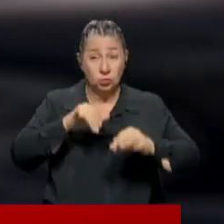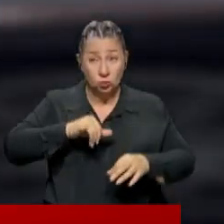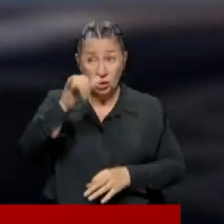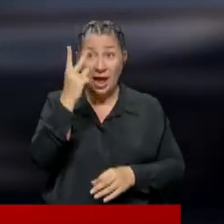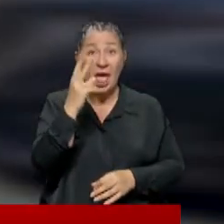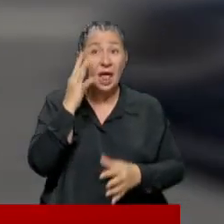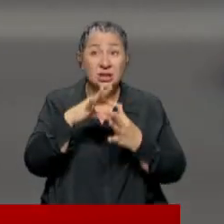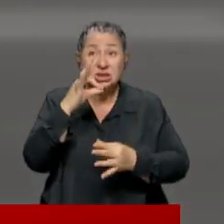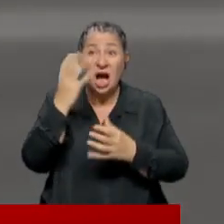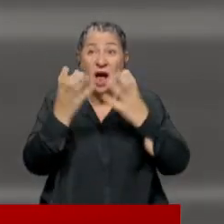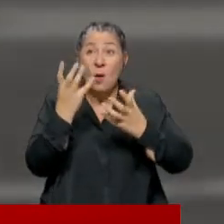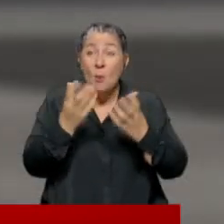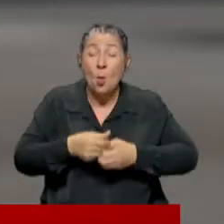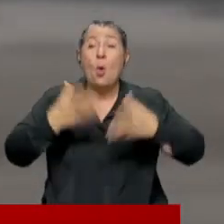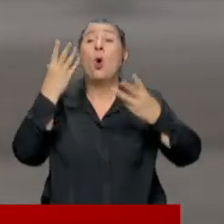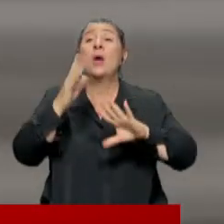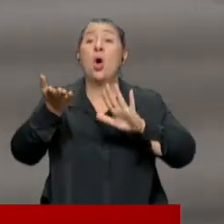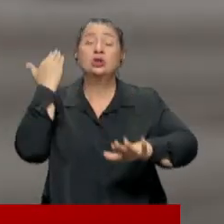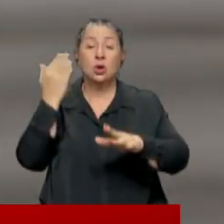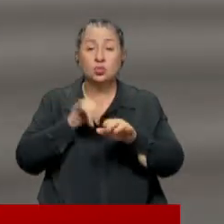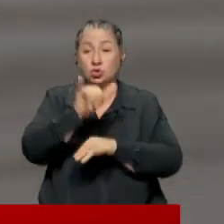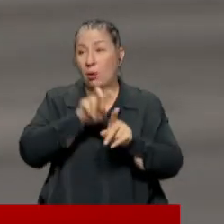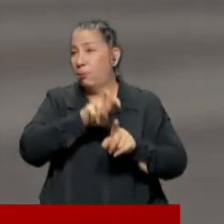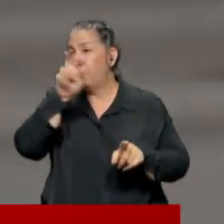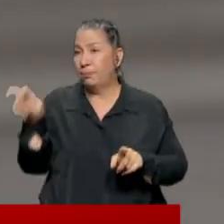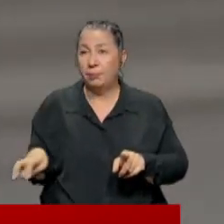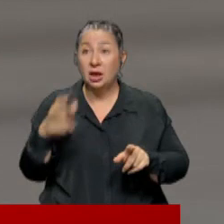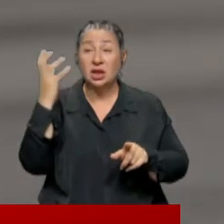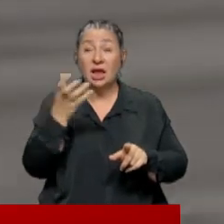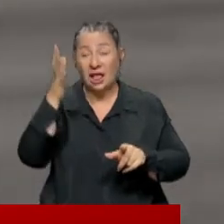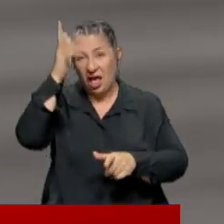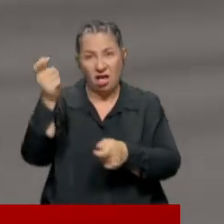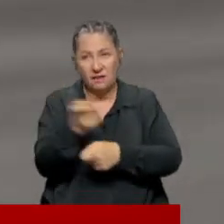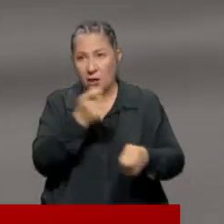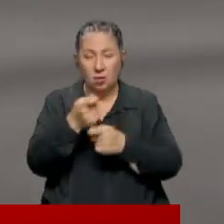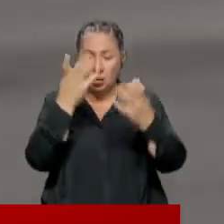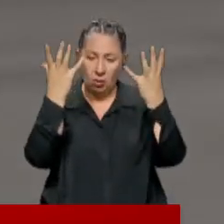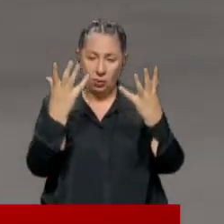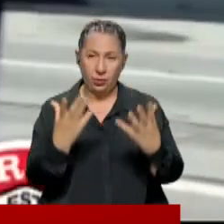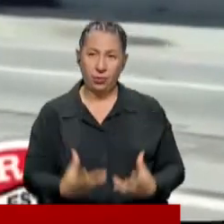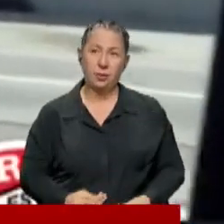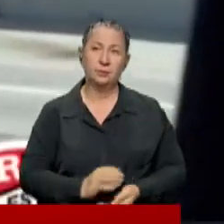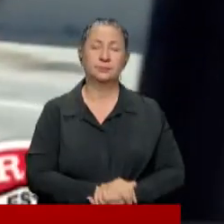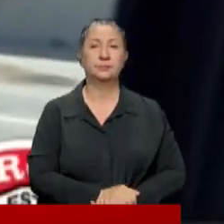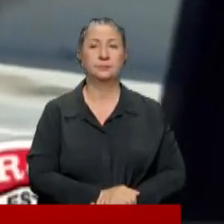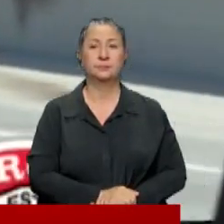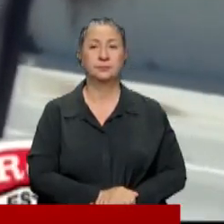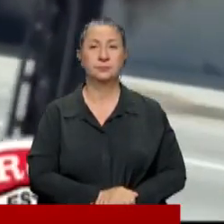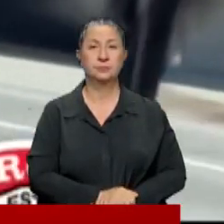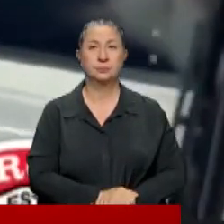uçaktaki iki kişi alevler sarmadan hemen önce uçağı terk etti. Yangın itfaiyenin müdahalesiyle söndürüldü.